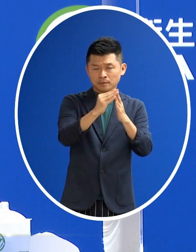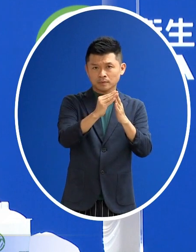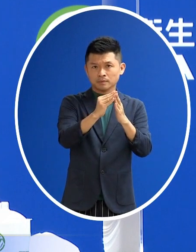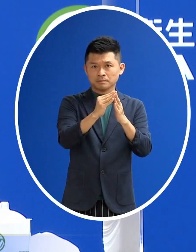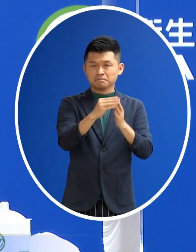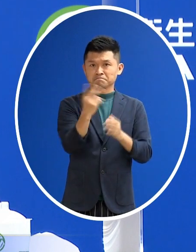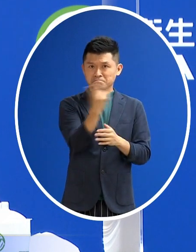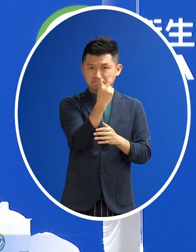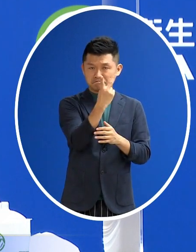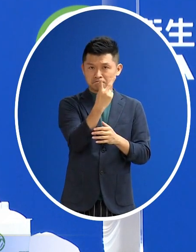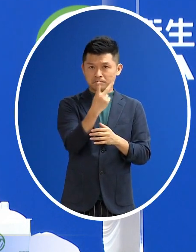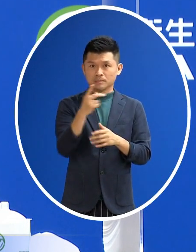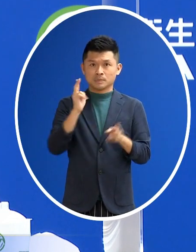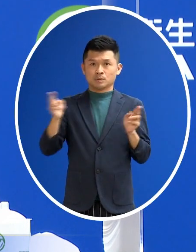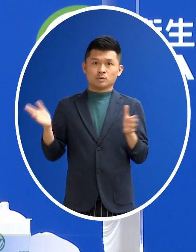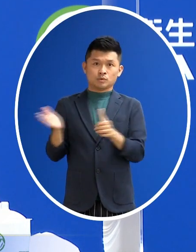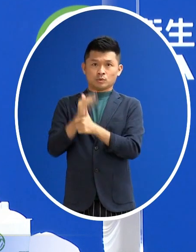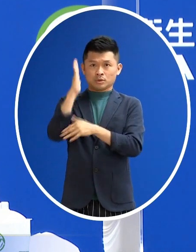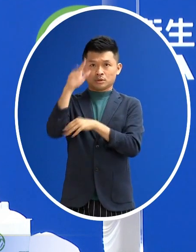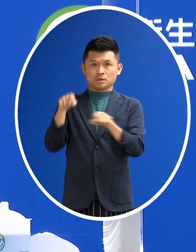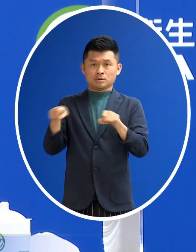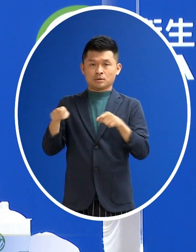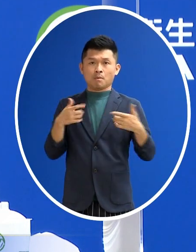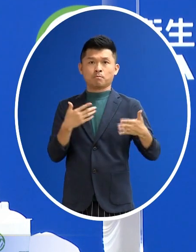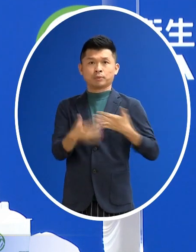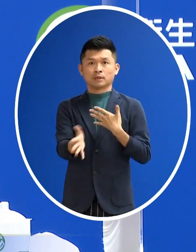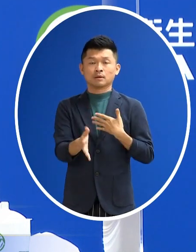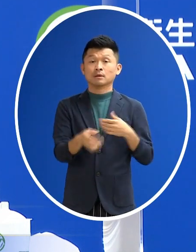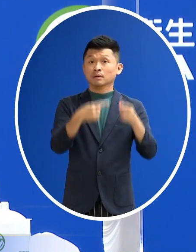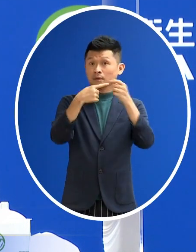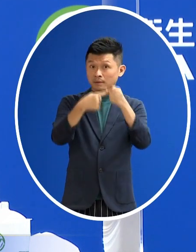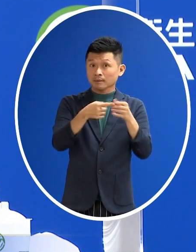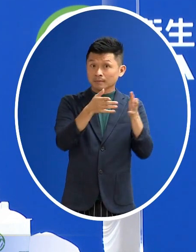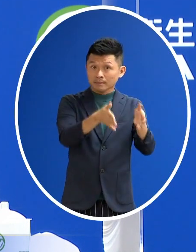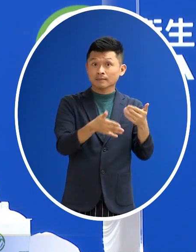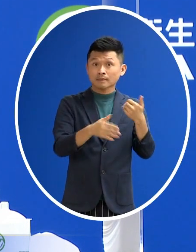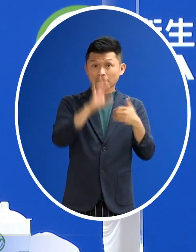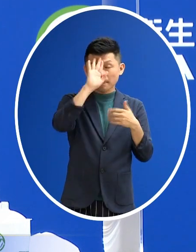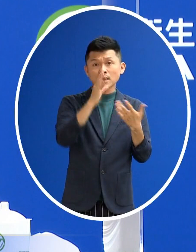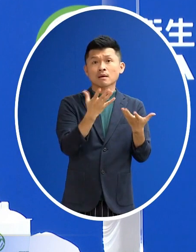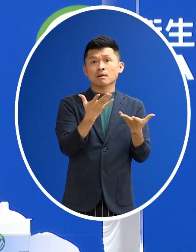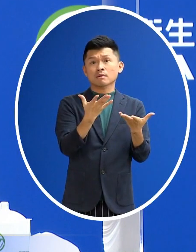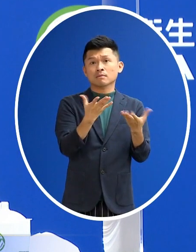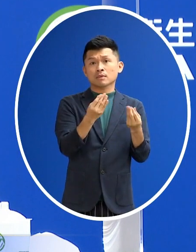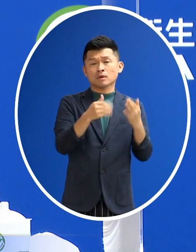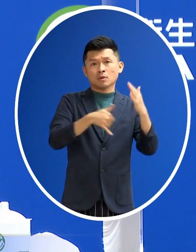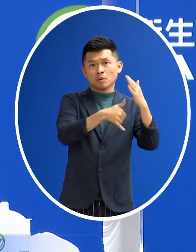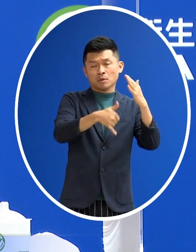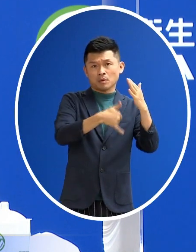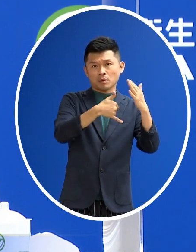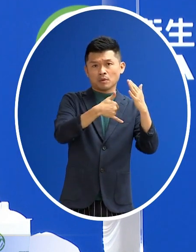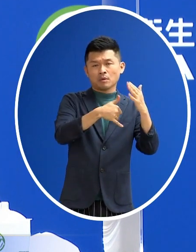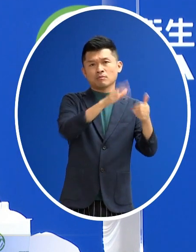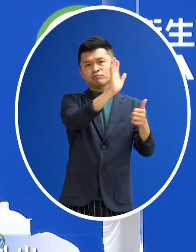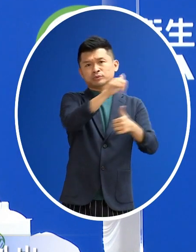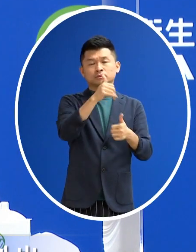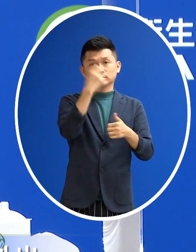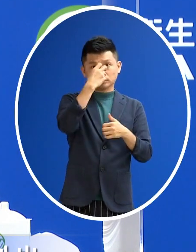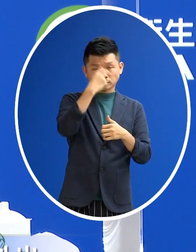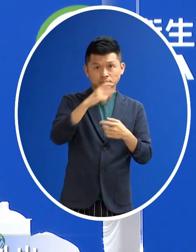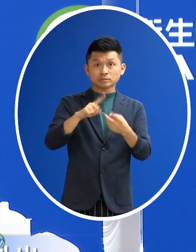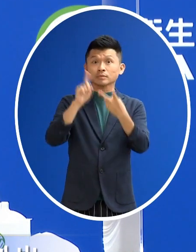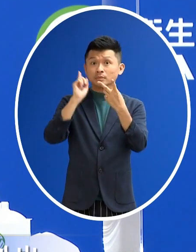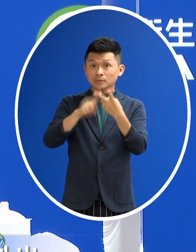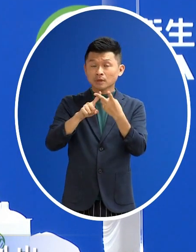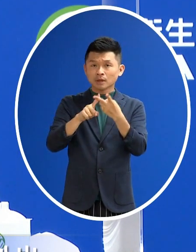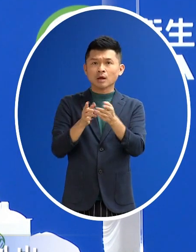作为违反指挥中心的政策，一是对无症状的居家检疫者进行采检，二是